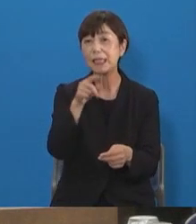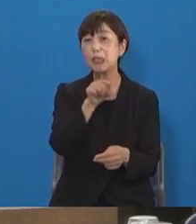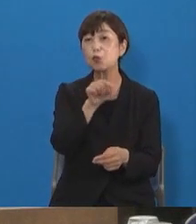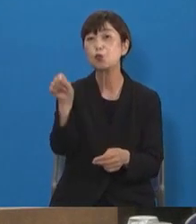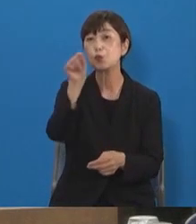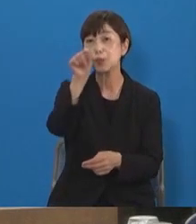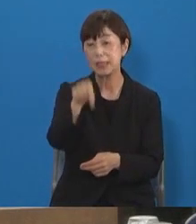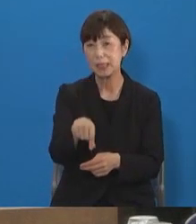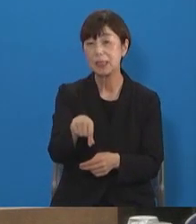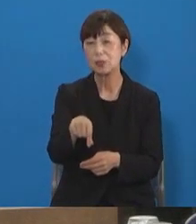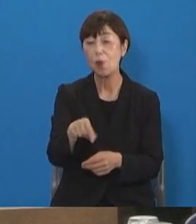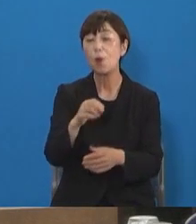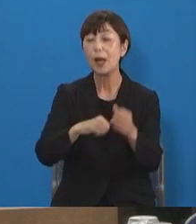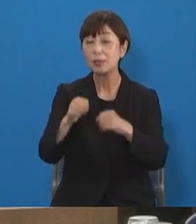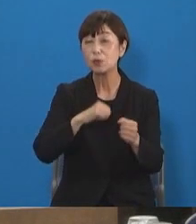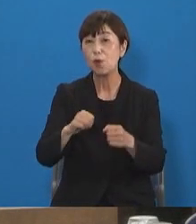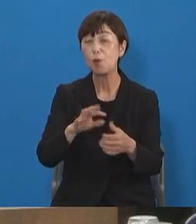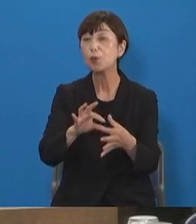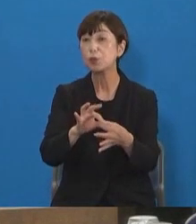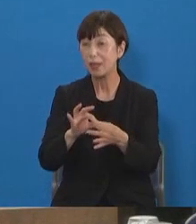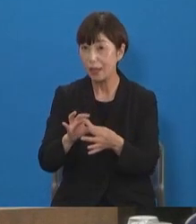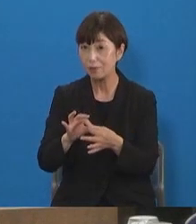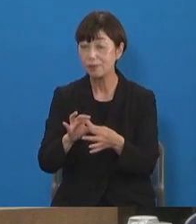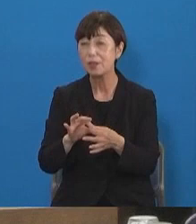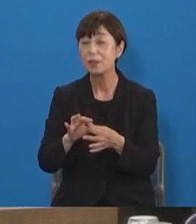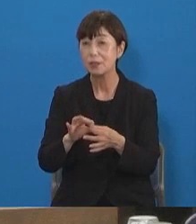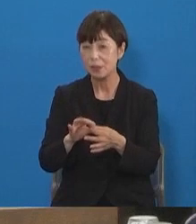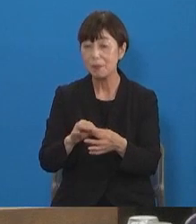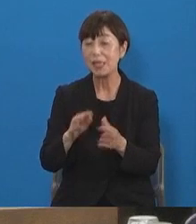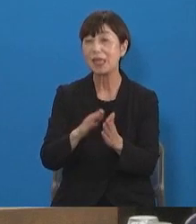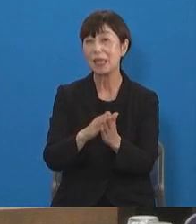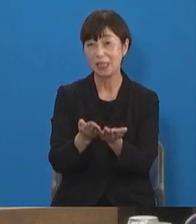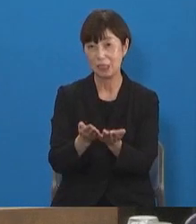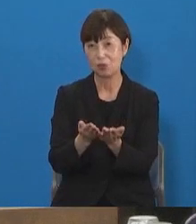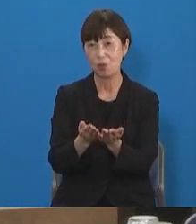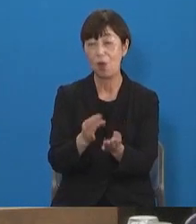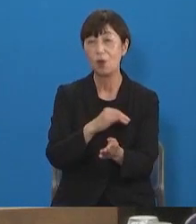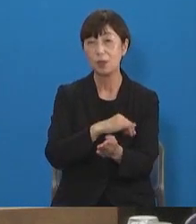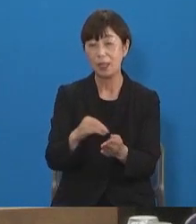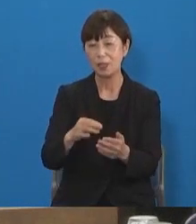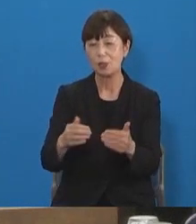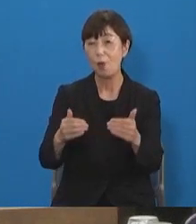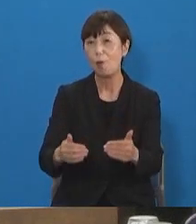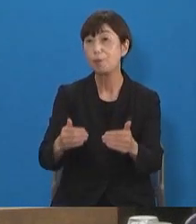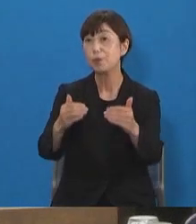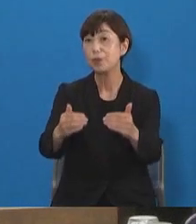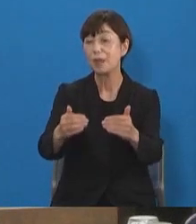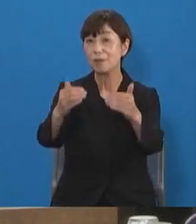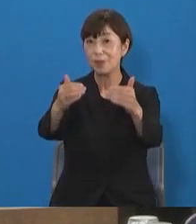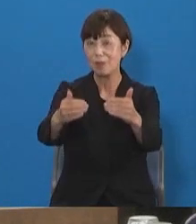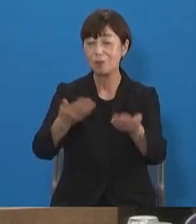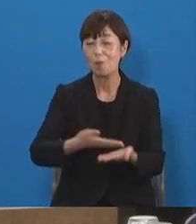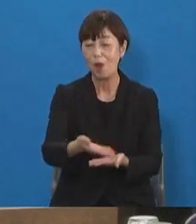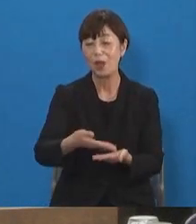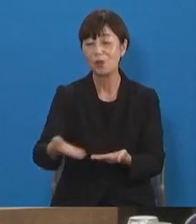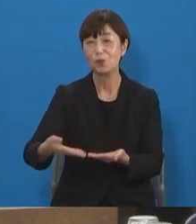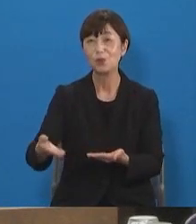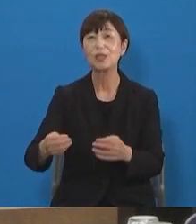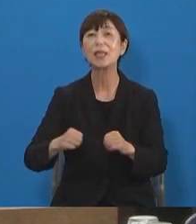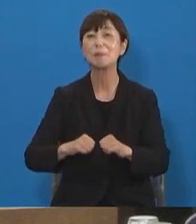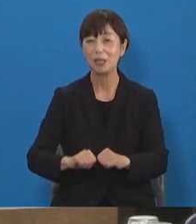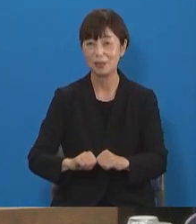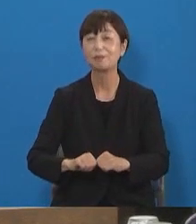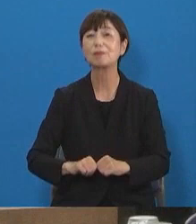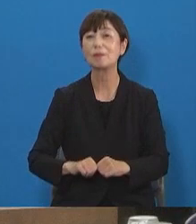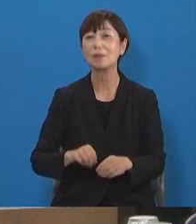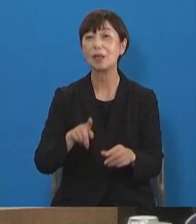献血についても伝えるとともに、議員ご紹介のテキスト、献血ホップ・ステップ・ジャンプを配布しております。今後は